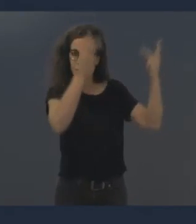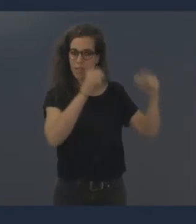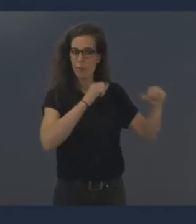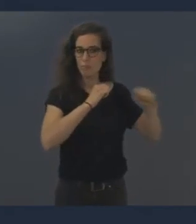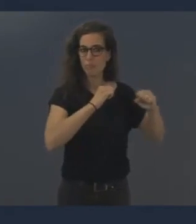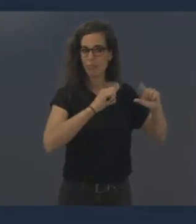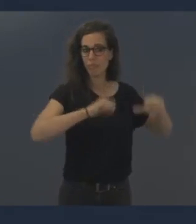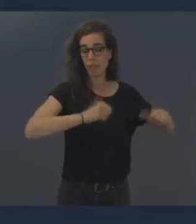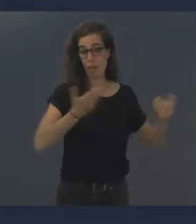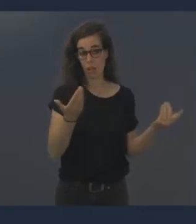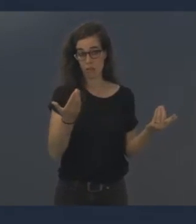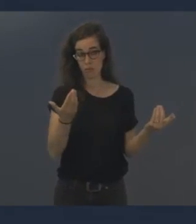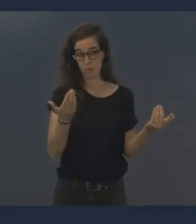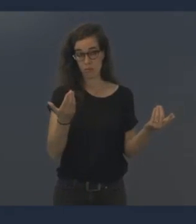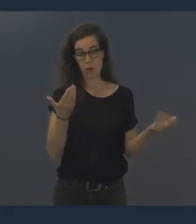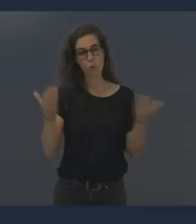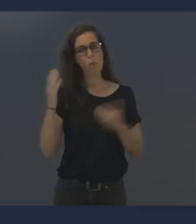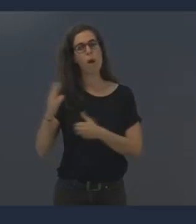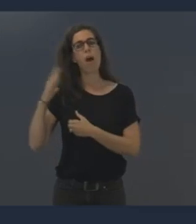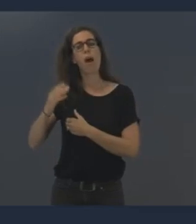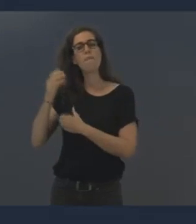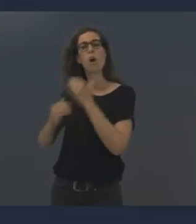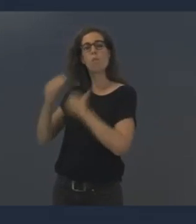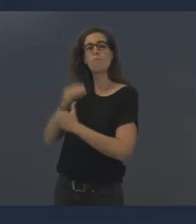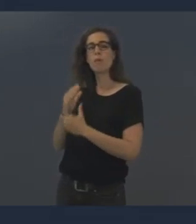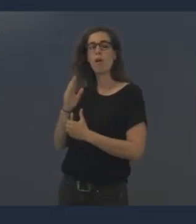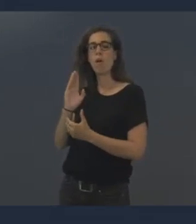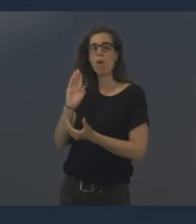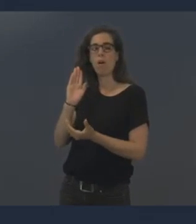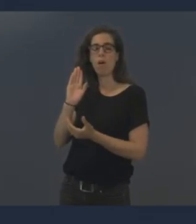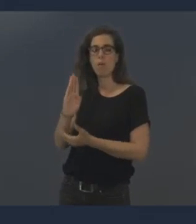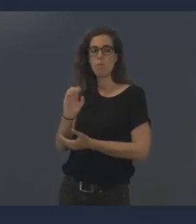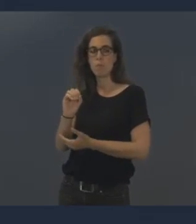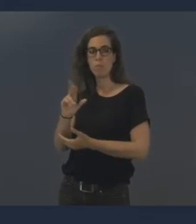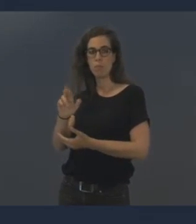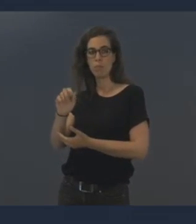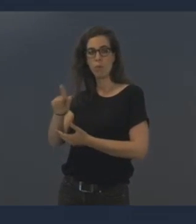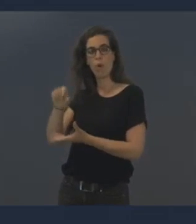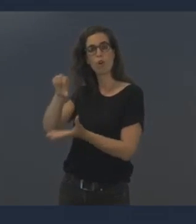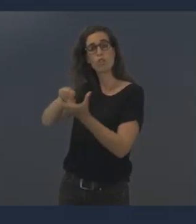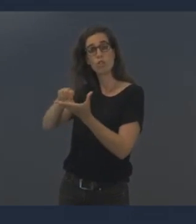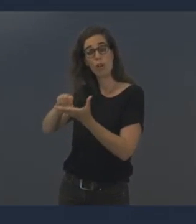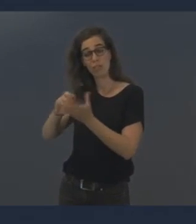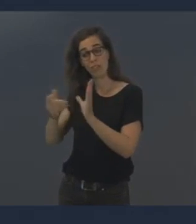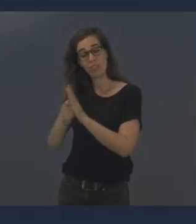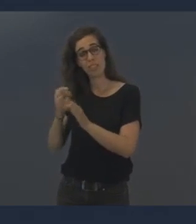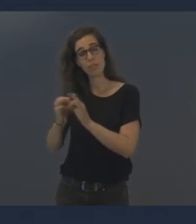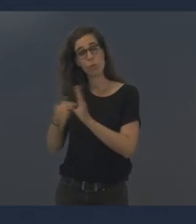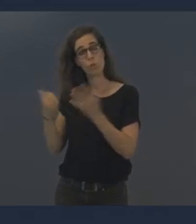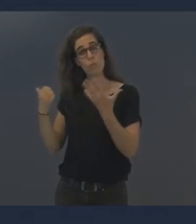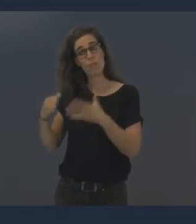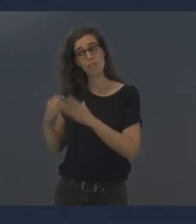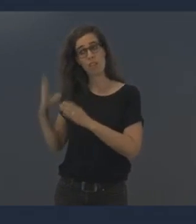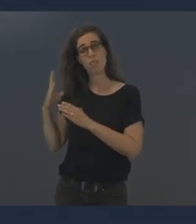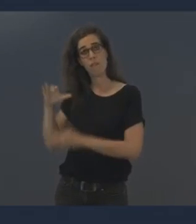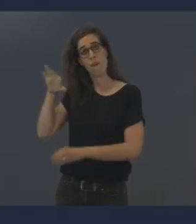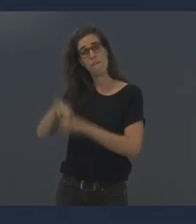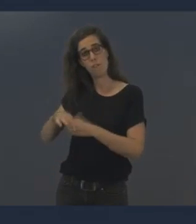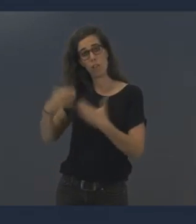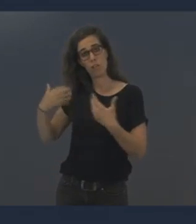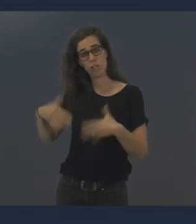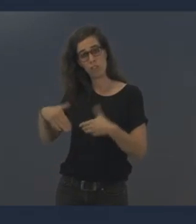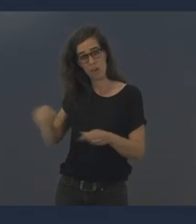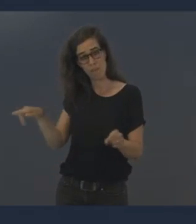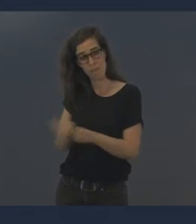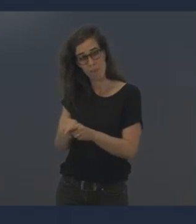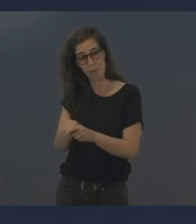objectif que le plan bourg-centre que nous avons voté en 2016, en septembre 2016, et qui concerne près de la moitié des